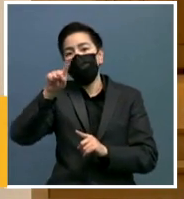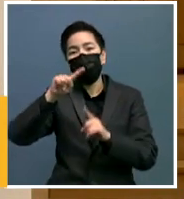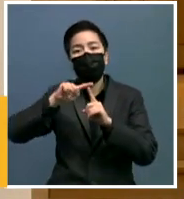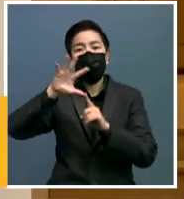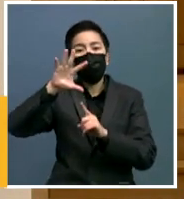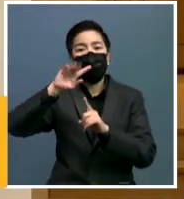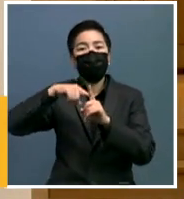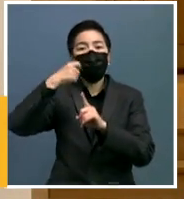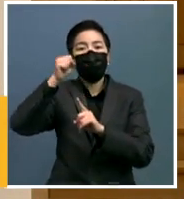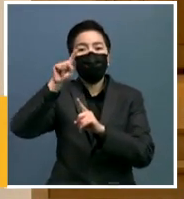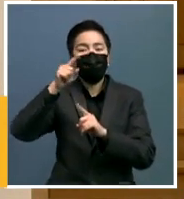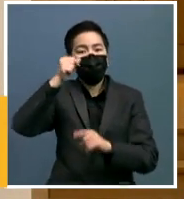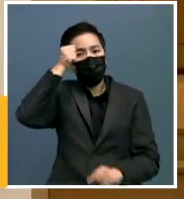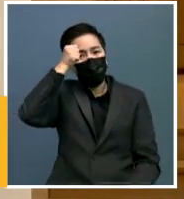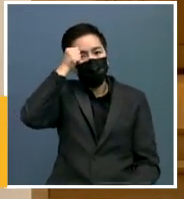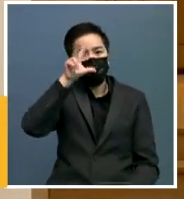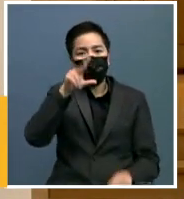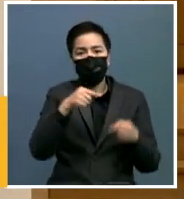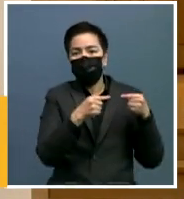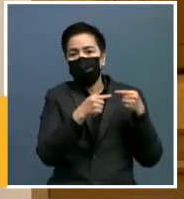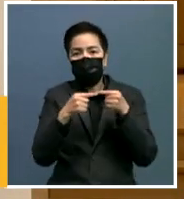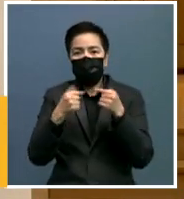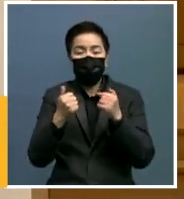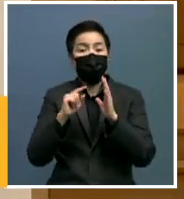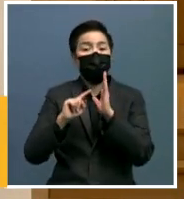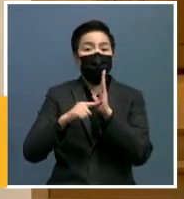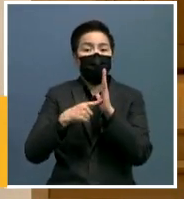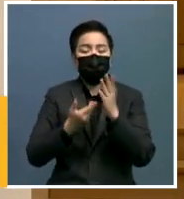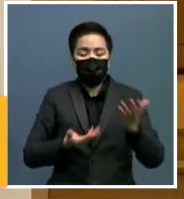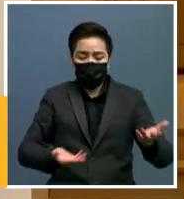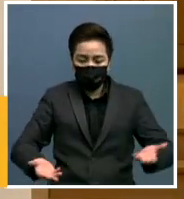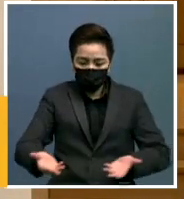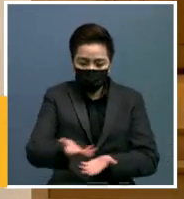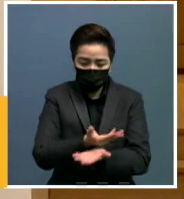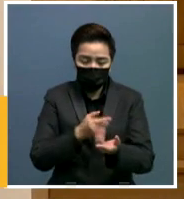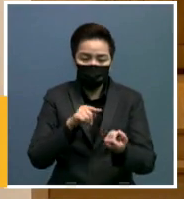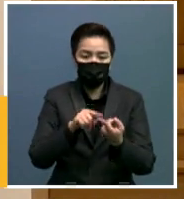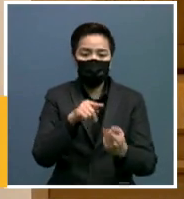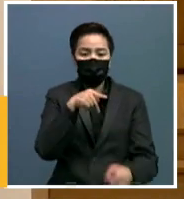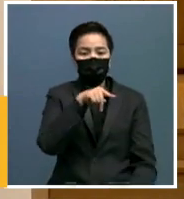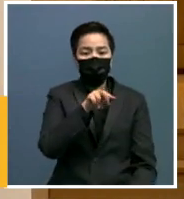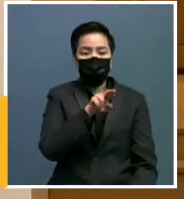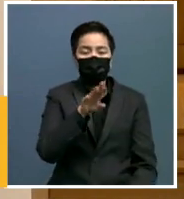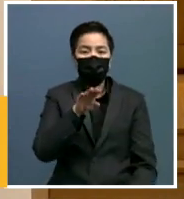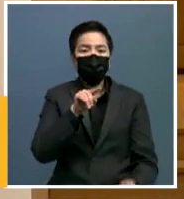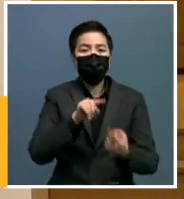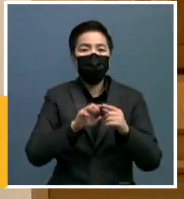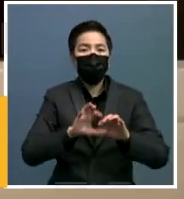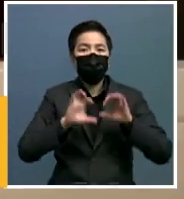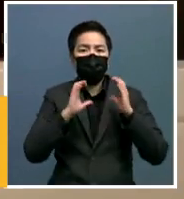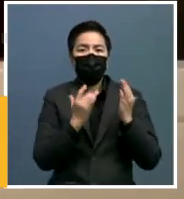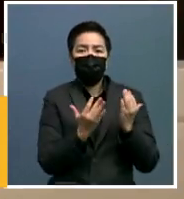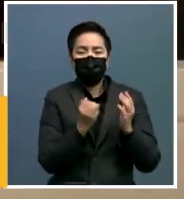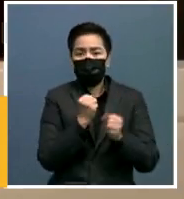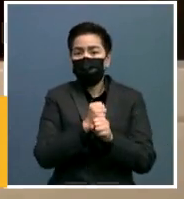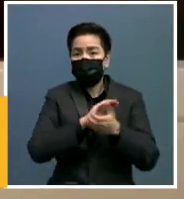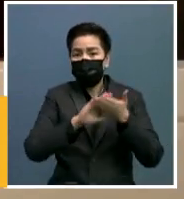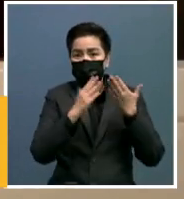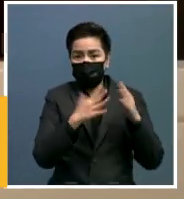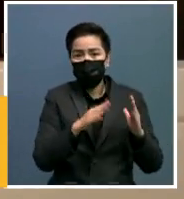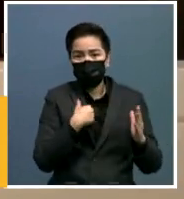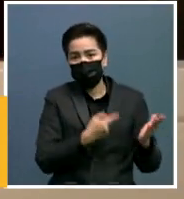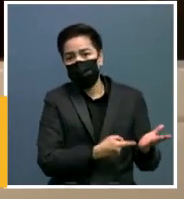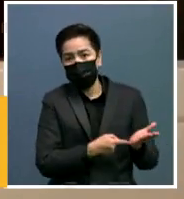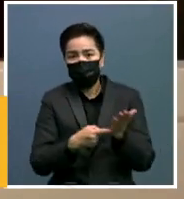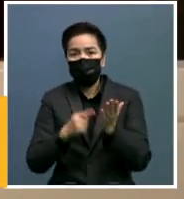ต่อเนื่อง 3วันนะครับโดยมันแรกจะเป็นการพิจารณาเรื่องของพระราชบัญญัติที่รัฐบาลค้างอยู่และเสนอมาใหม่